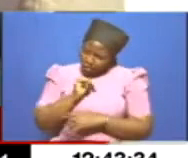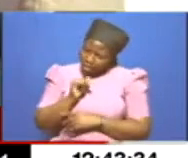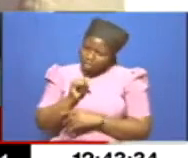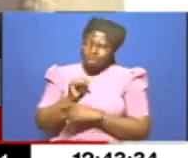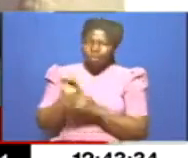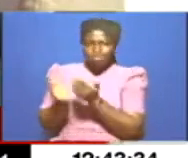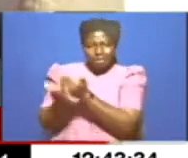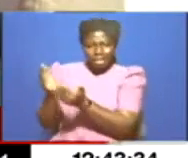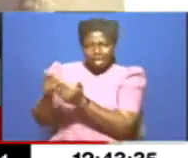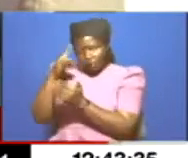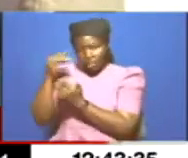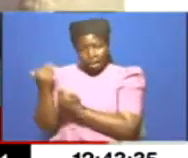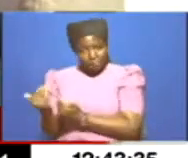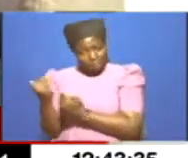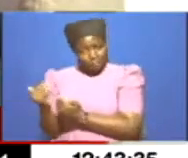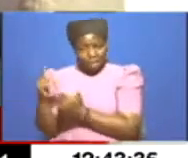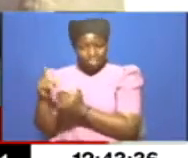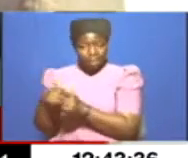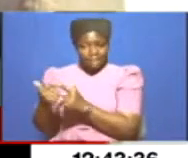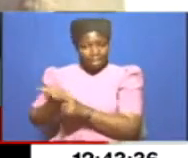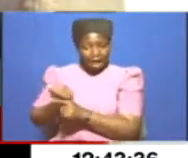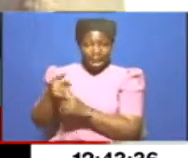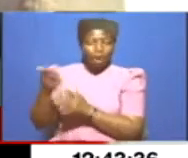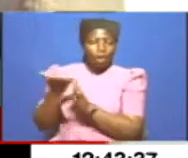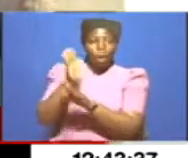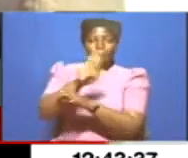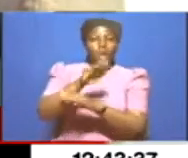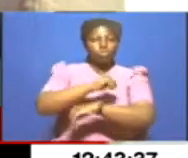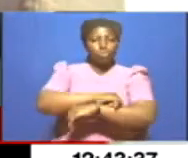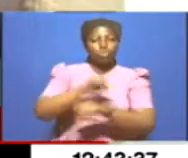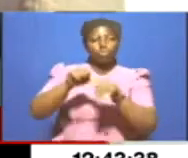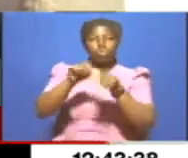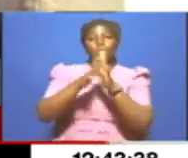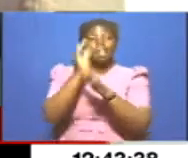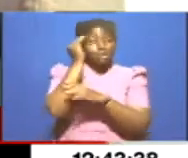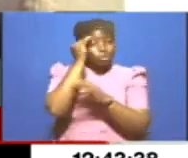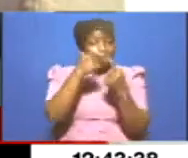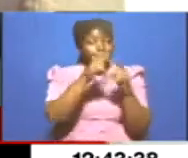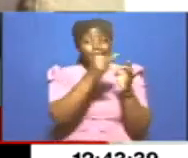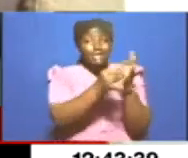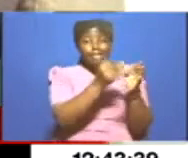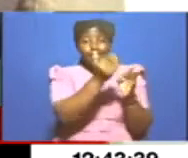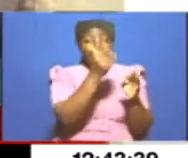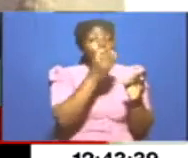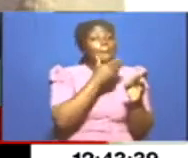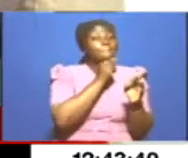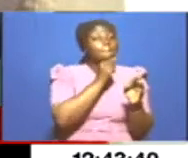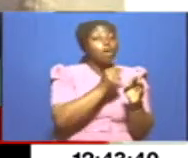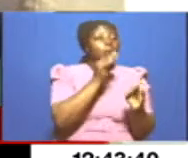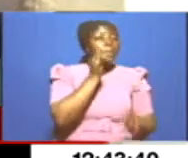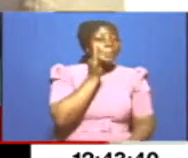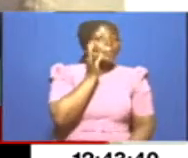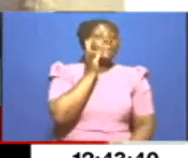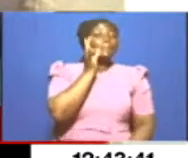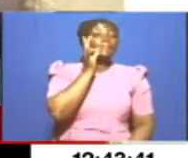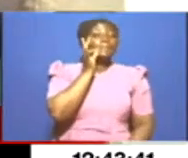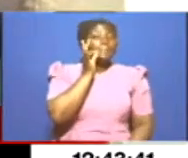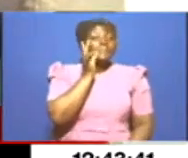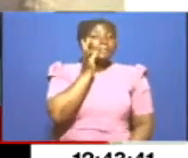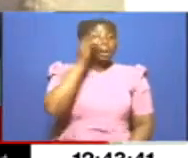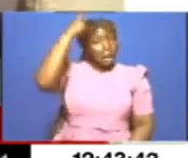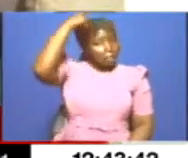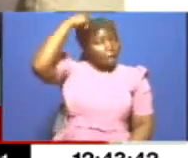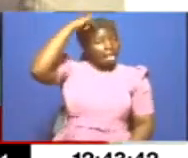uendelee na kumlinda msichana aendelee na masomo. Lakini kijana akifuta bangi, akili ikuwe punguani, utamsaidiaje